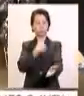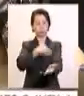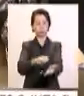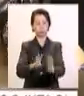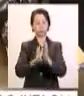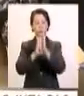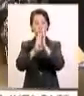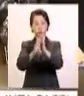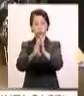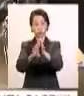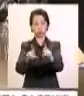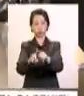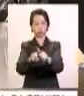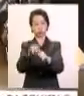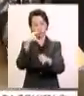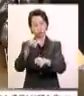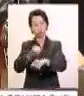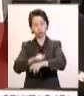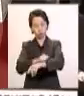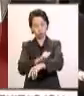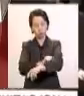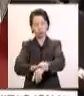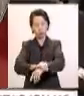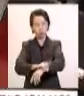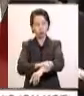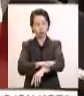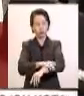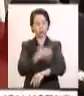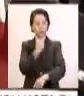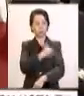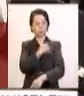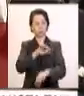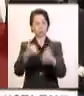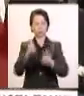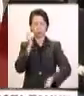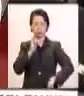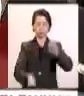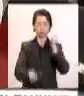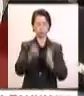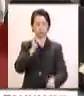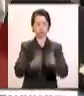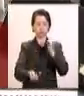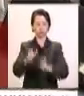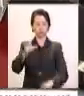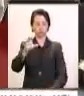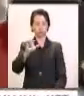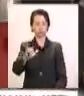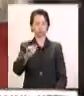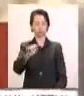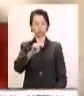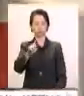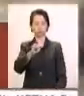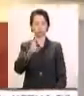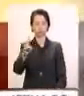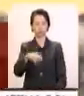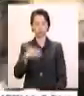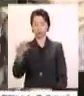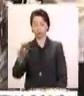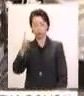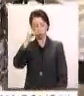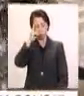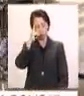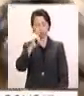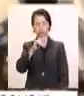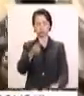terbukti berkesan sebagai terapi. Begitu juga bagi bekas pemain drums kumpulan Search, Yazid Ahmad. Beliau menganggap